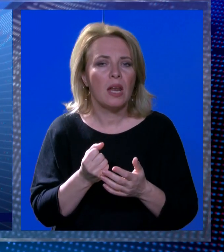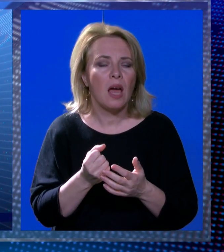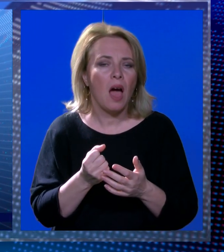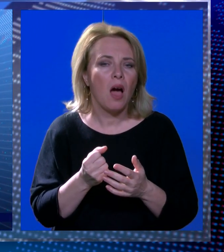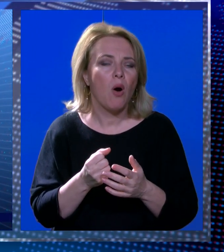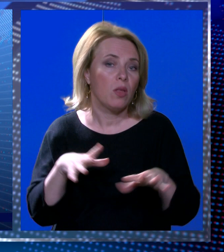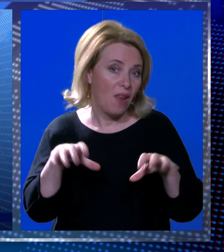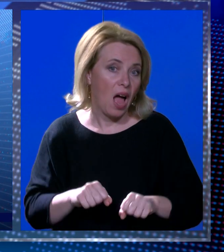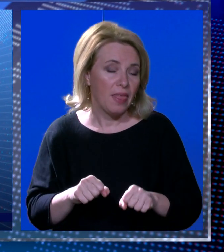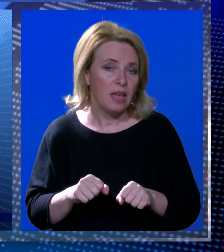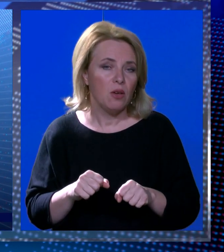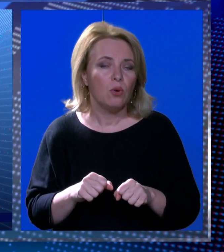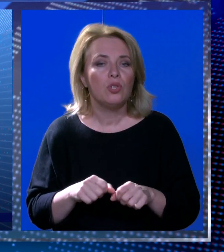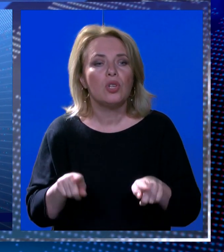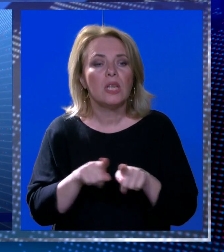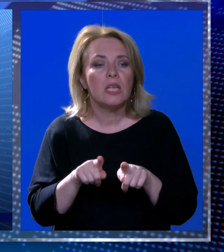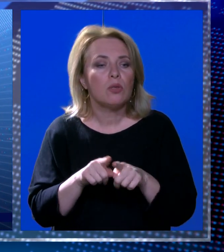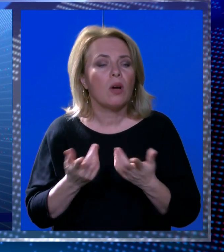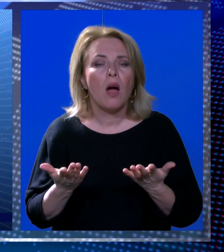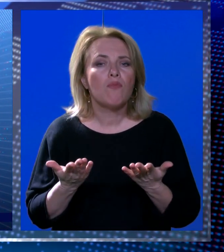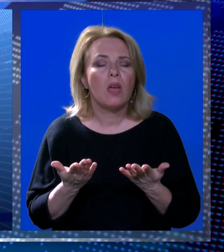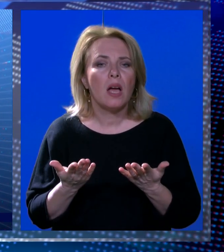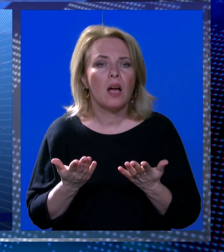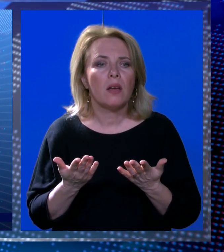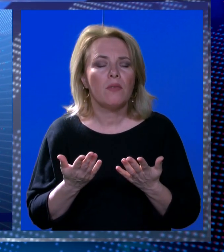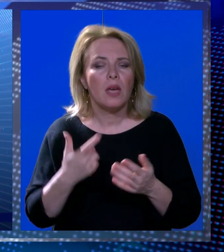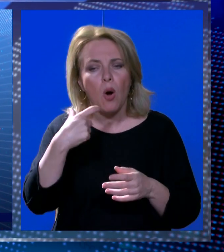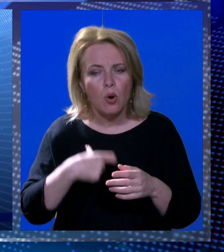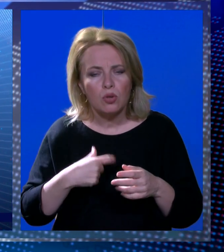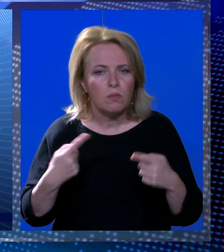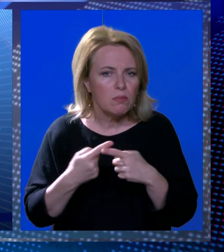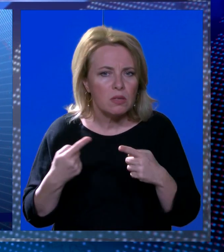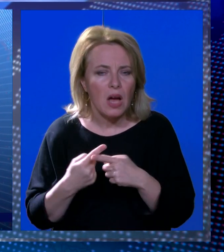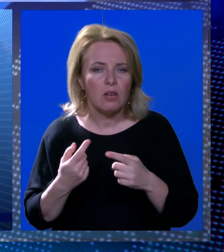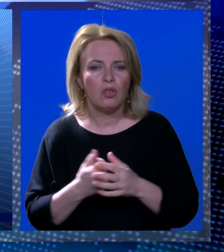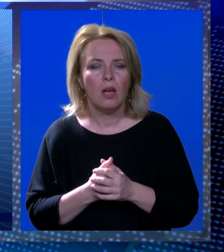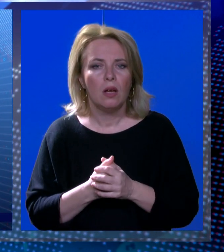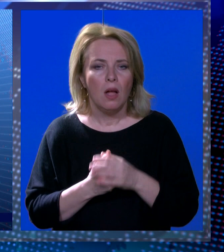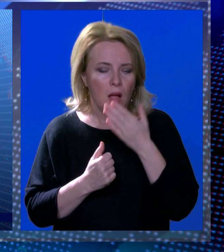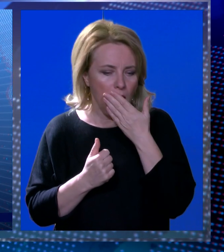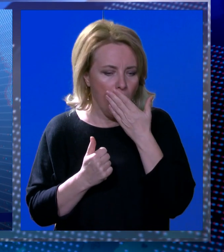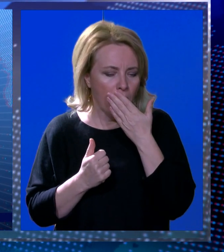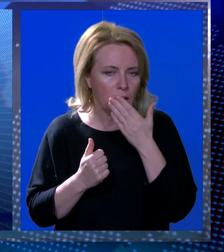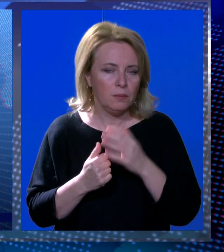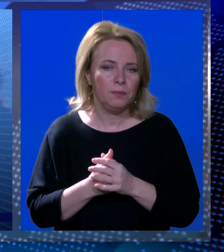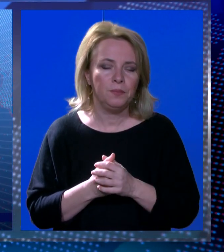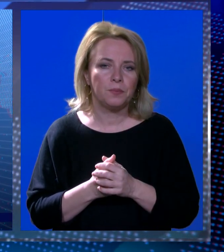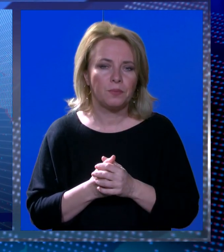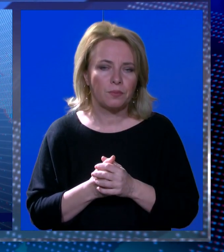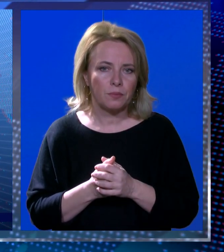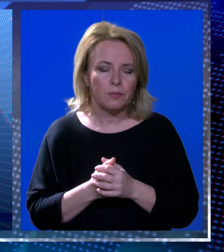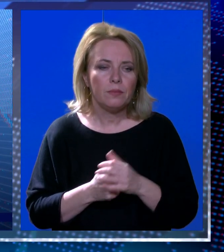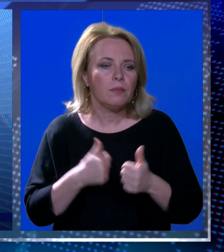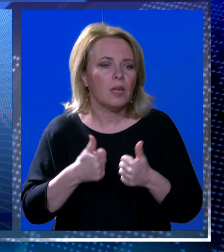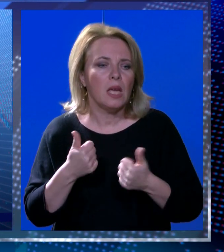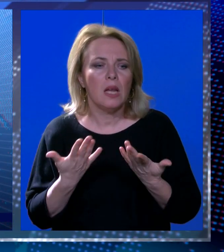strane vladajućih, kao i nekakve, ajmo reći, osobni animoziteti ili ono čemu nije mjesto